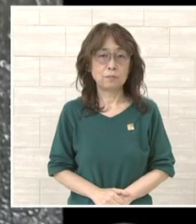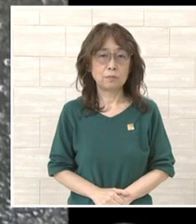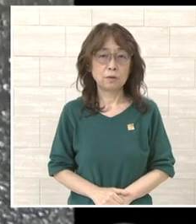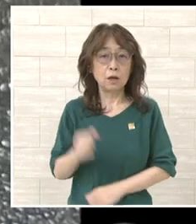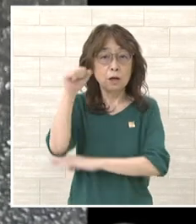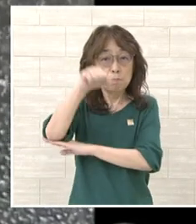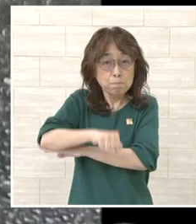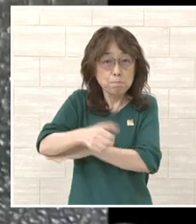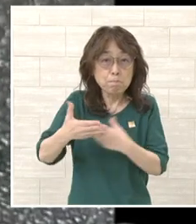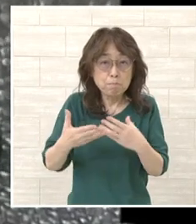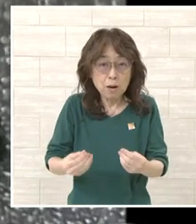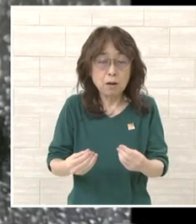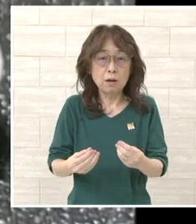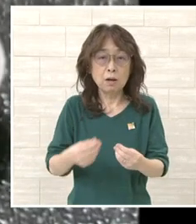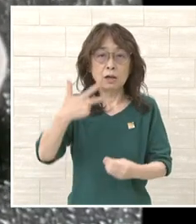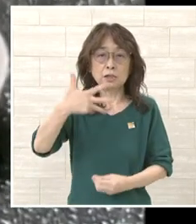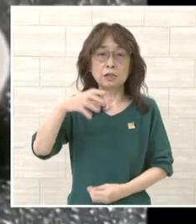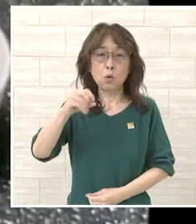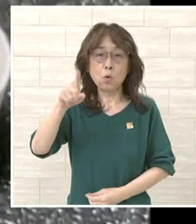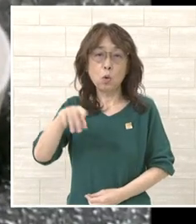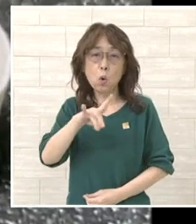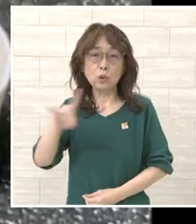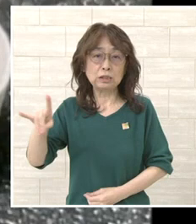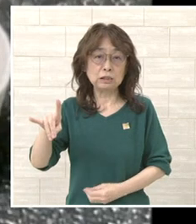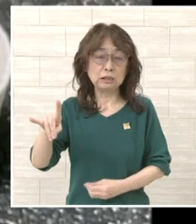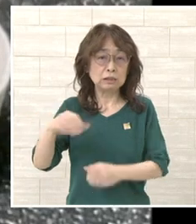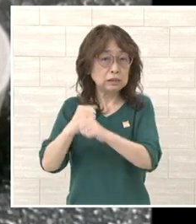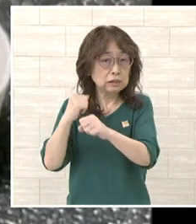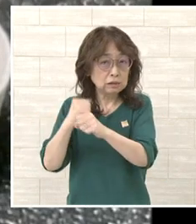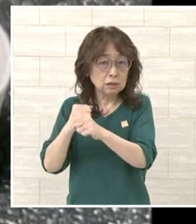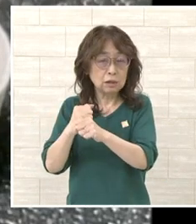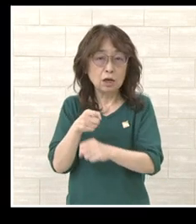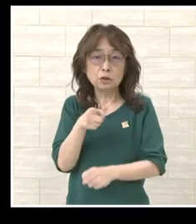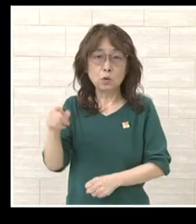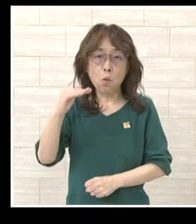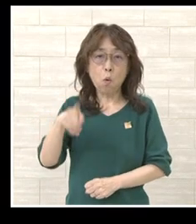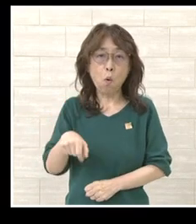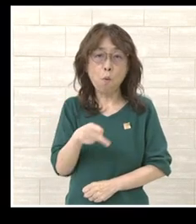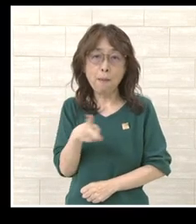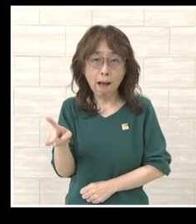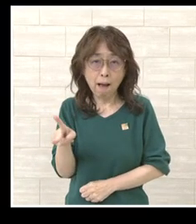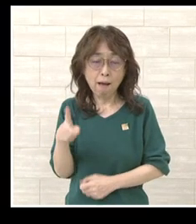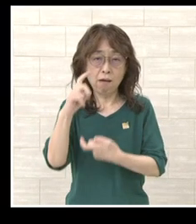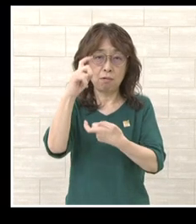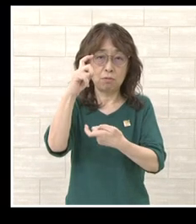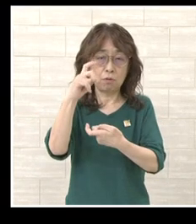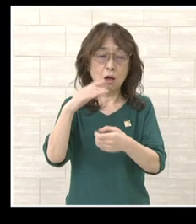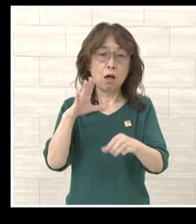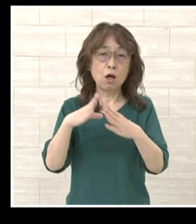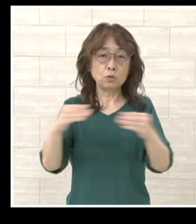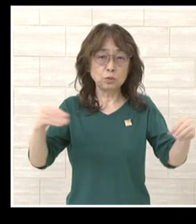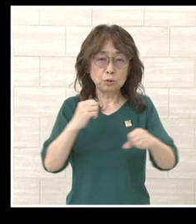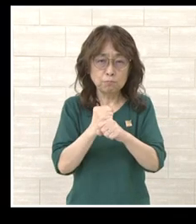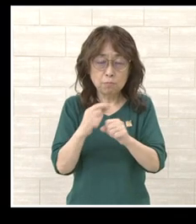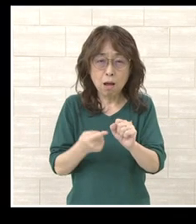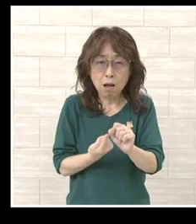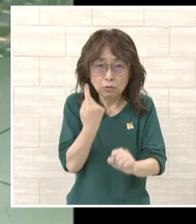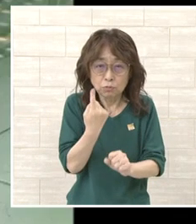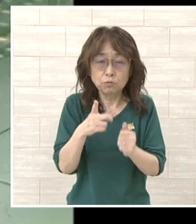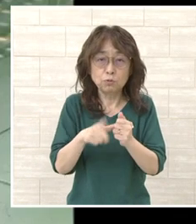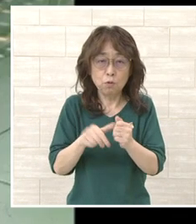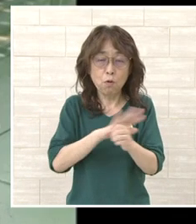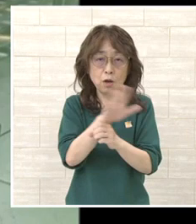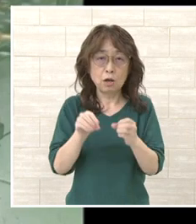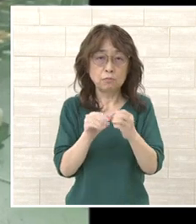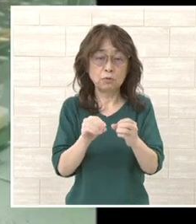承認されたのは塩野義製薬が開発したゾコーバ。国産初となる軽症者向けの新